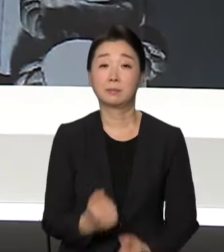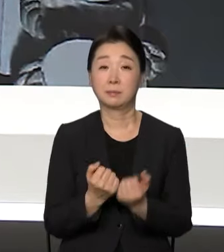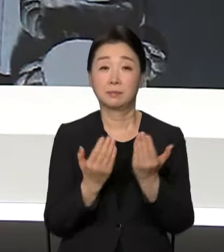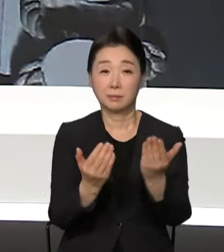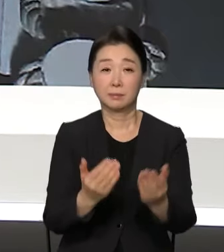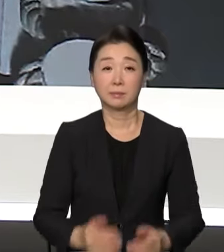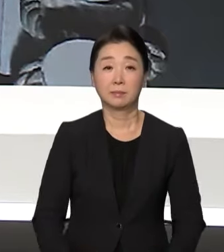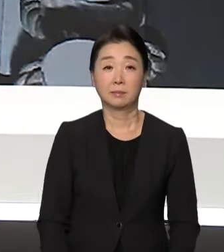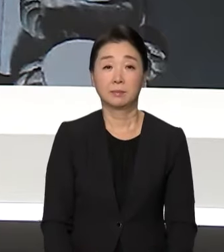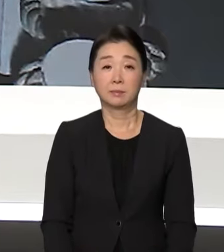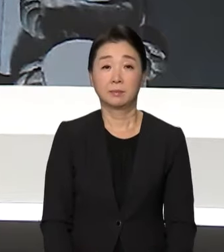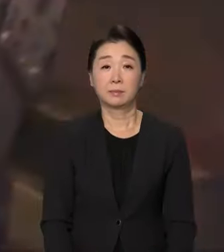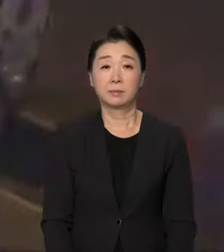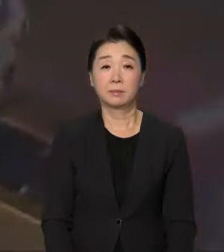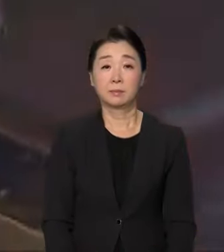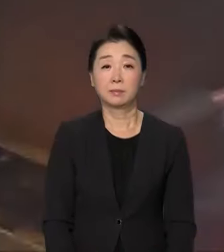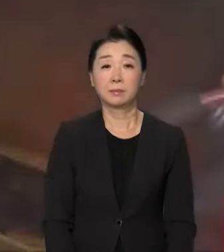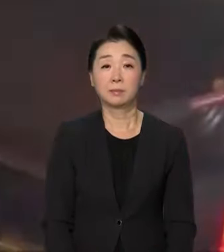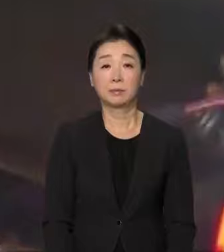정수아 기자입니다.